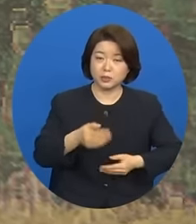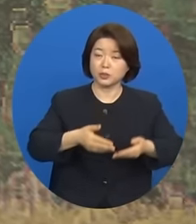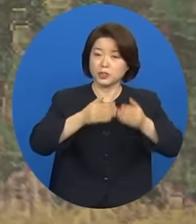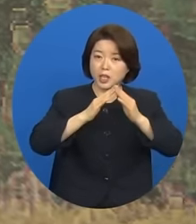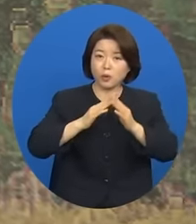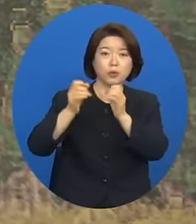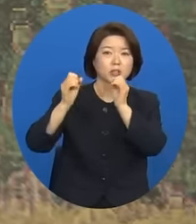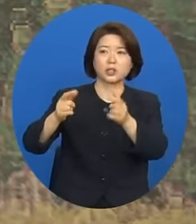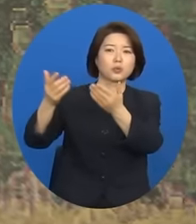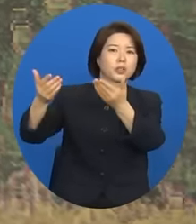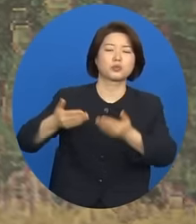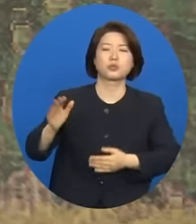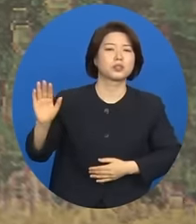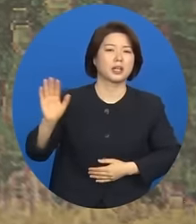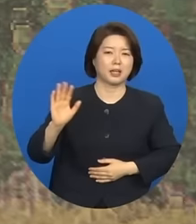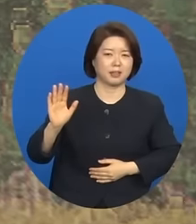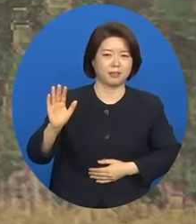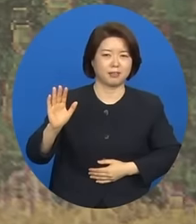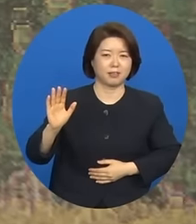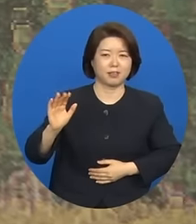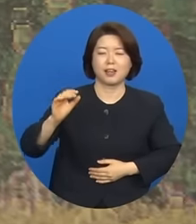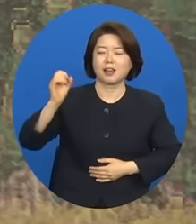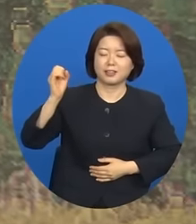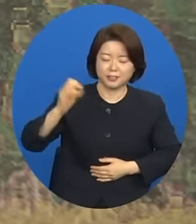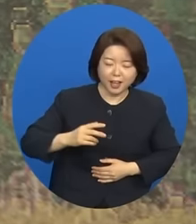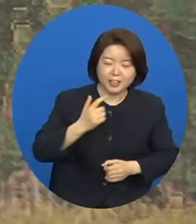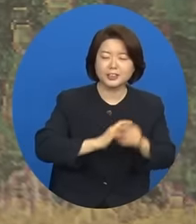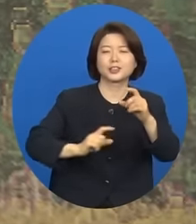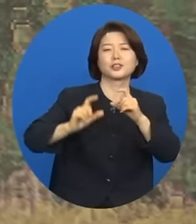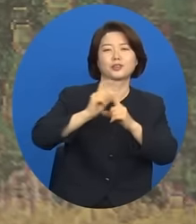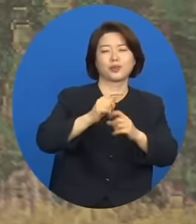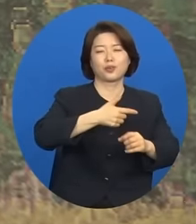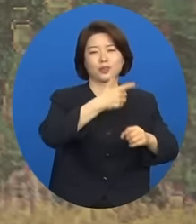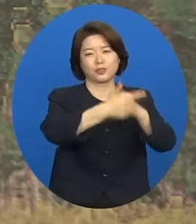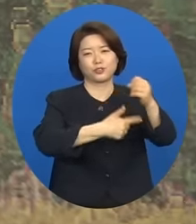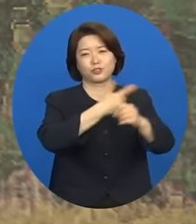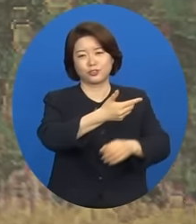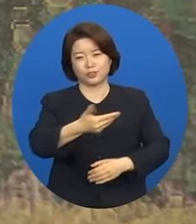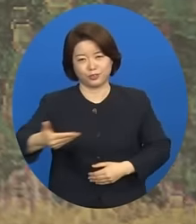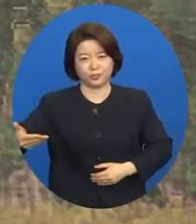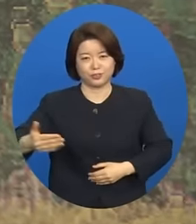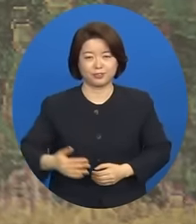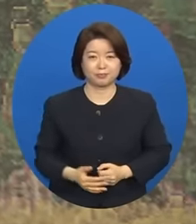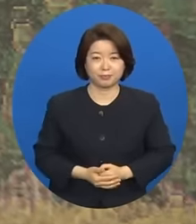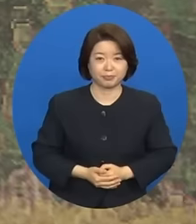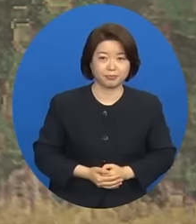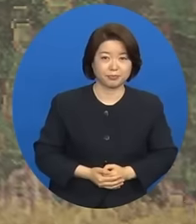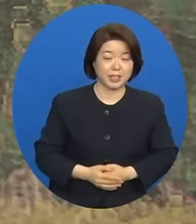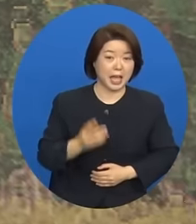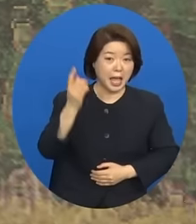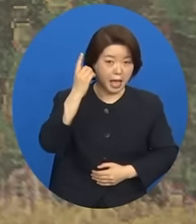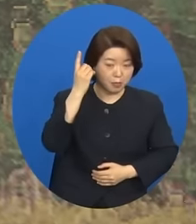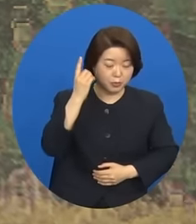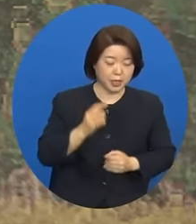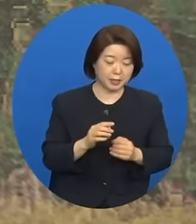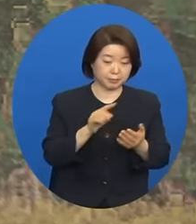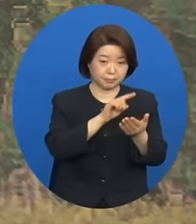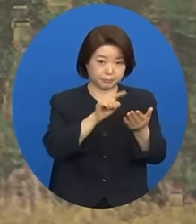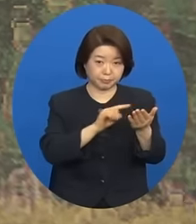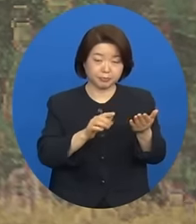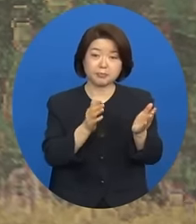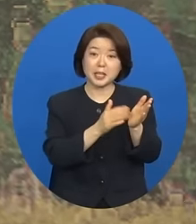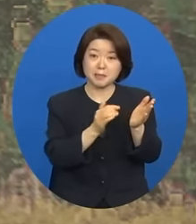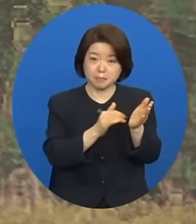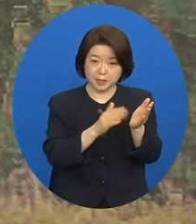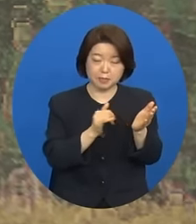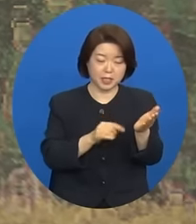다시 6년이 흘러갑니다. 여러분, 폰에 암호를 설정해 놓고 잘못된 암호를 넣으면요,